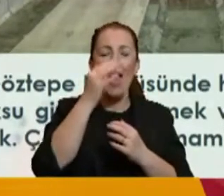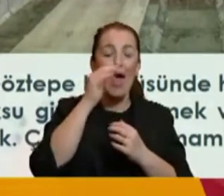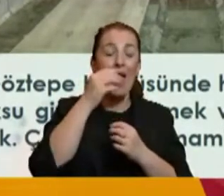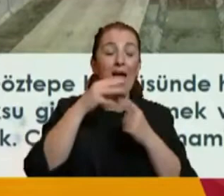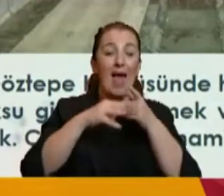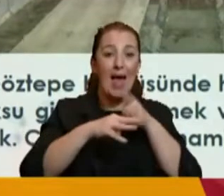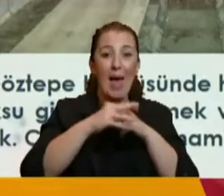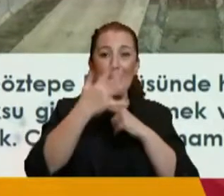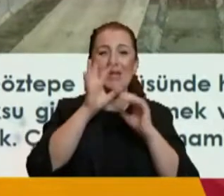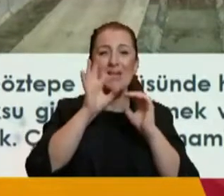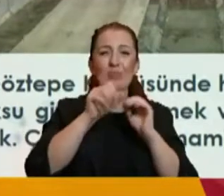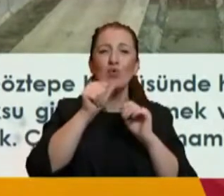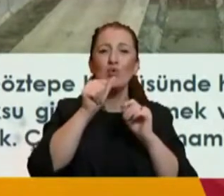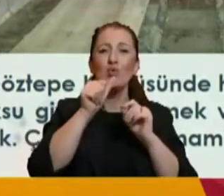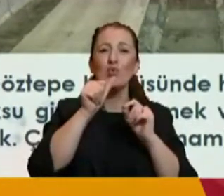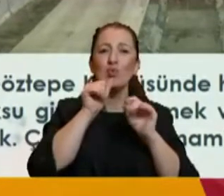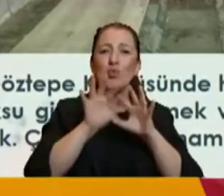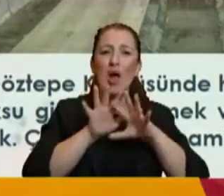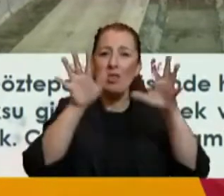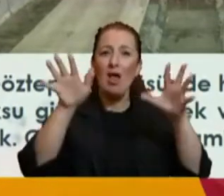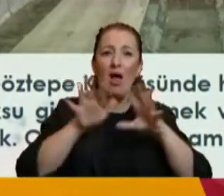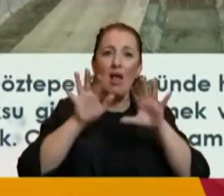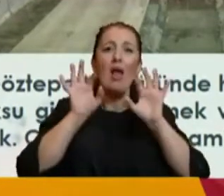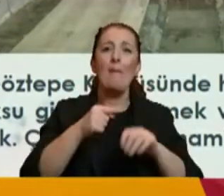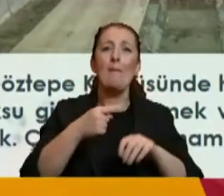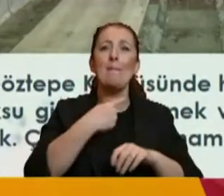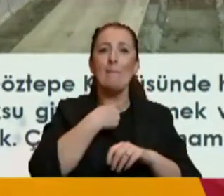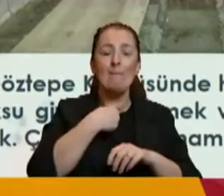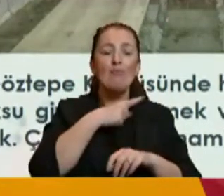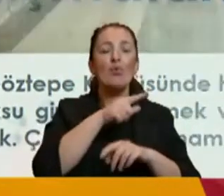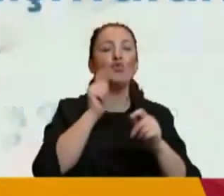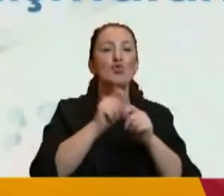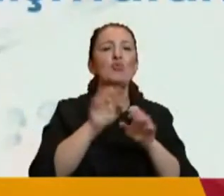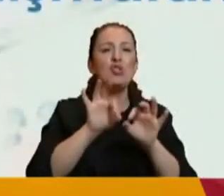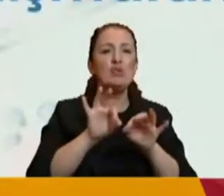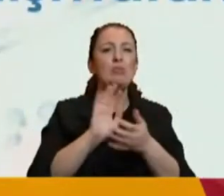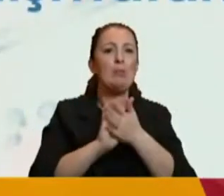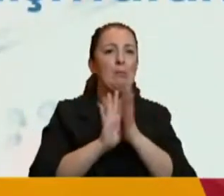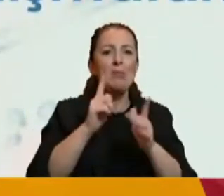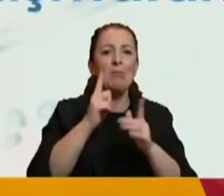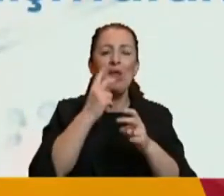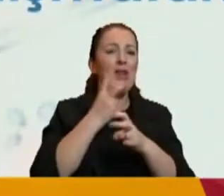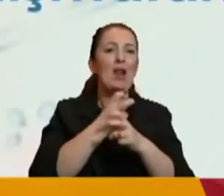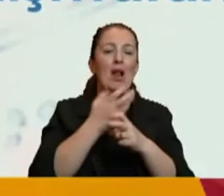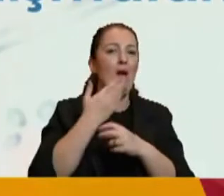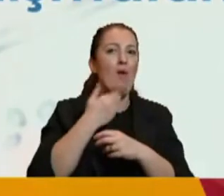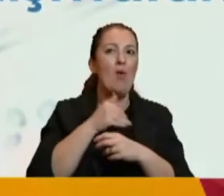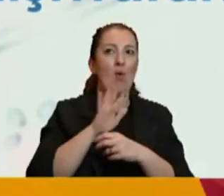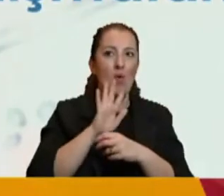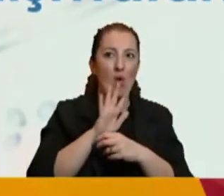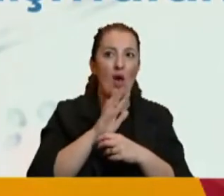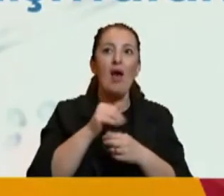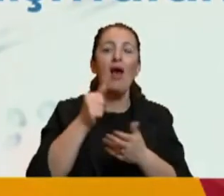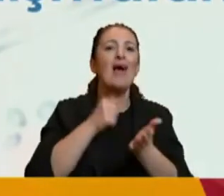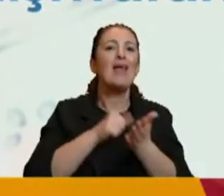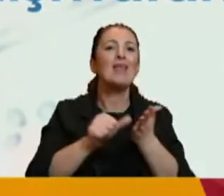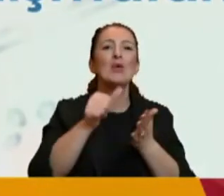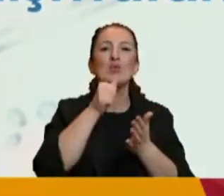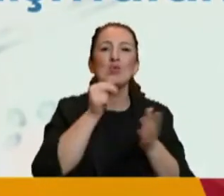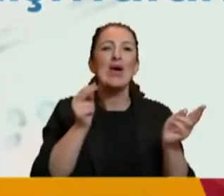şu anda çok şükür oradaki çalışmalarımız tamamlandı herhangi bir risk yok tarih Su kemerleri ve